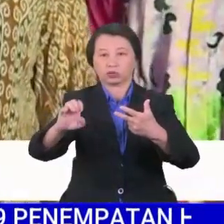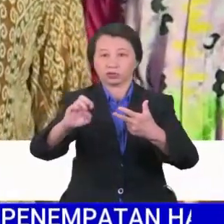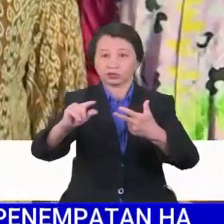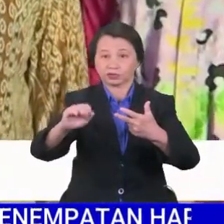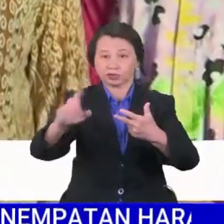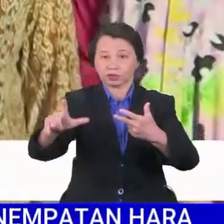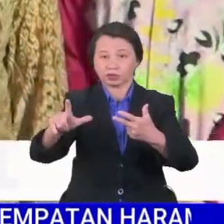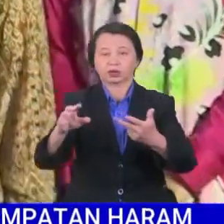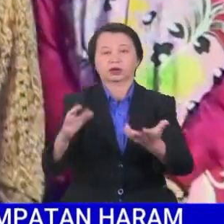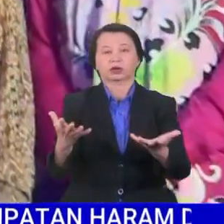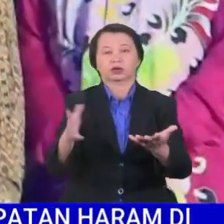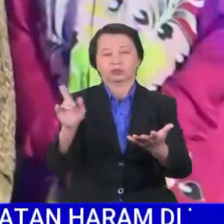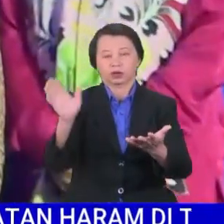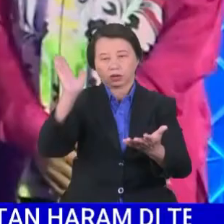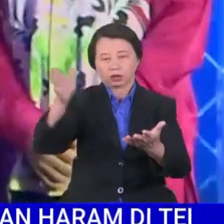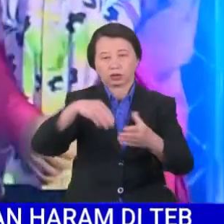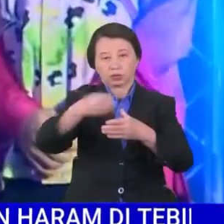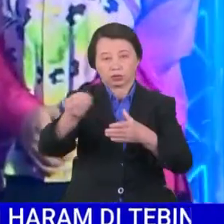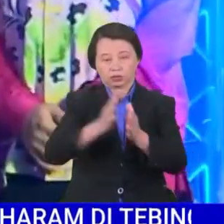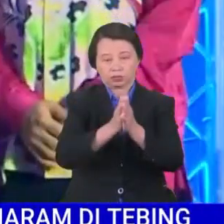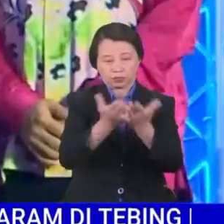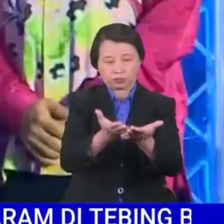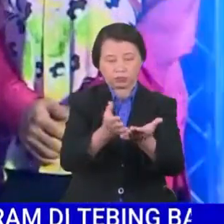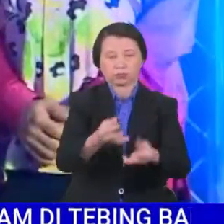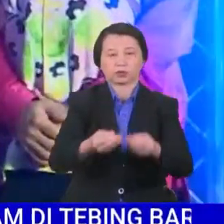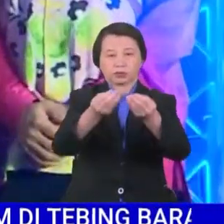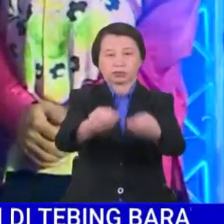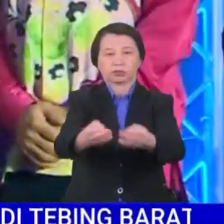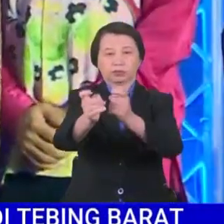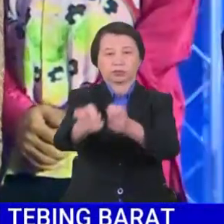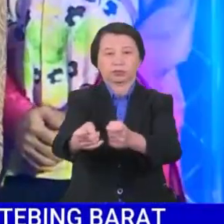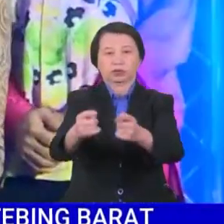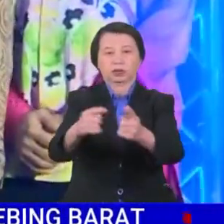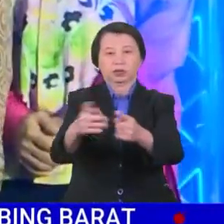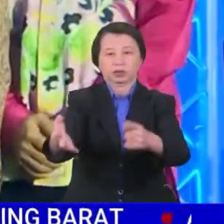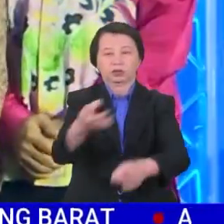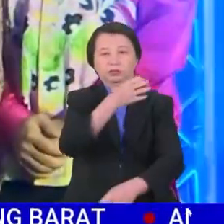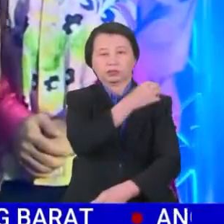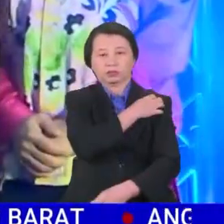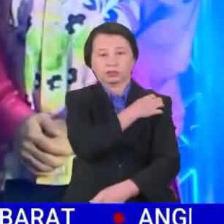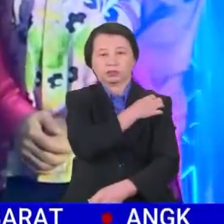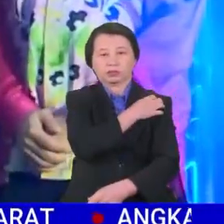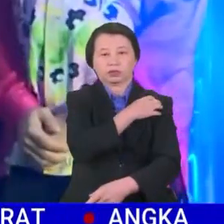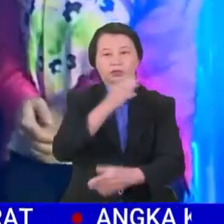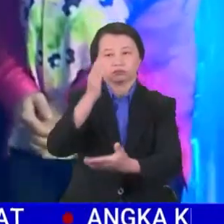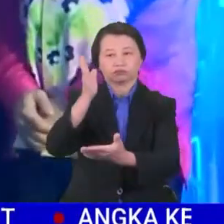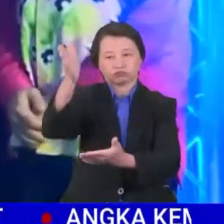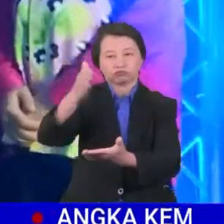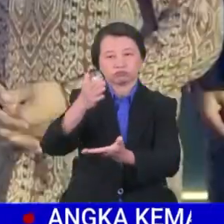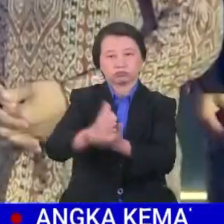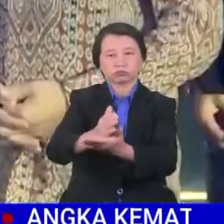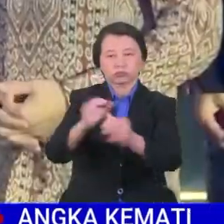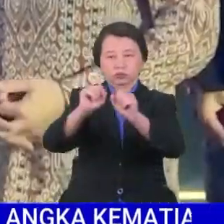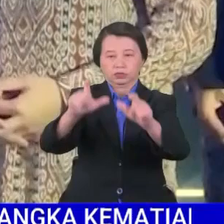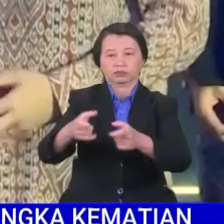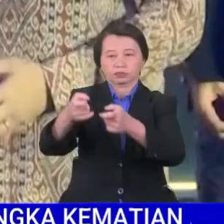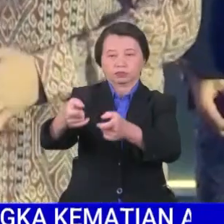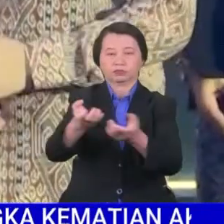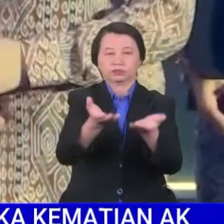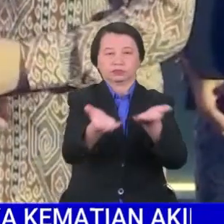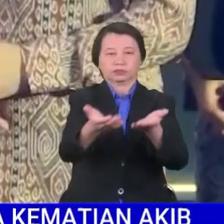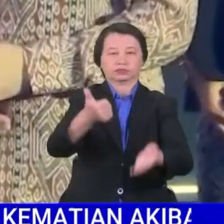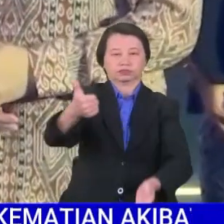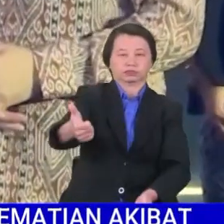melancarkan buku terbitan jembatan itu serta menyampaikan suara hati kepada pegawai besar selain si jel Anugerah